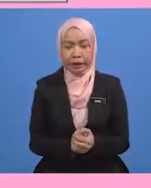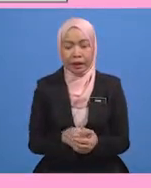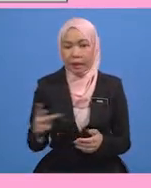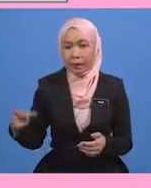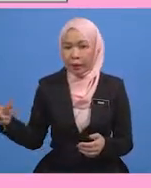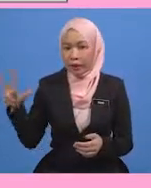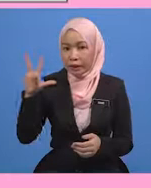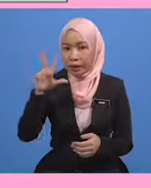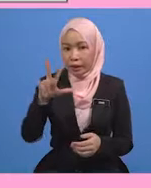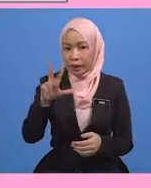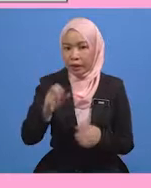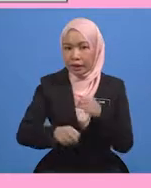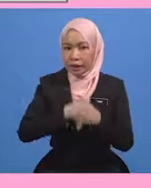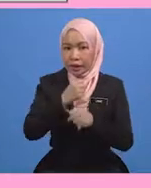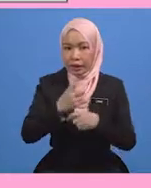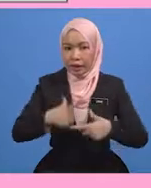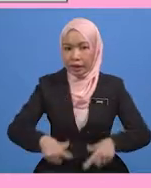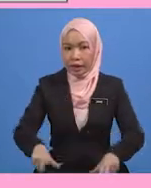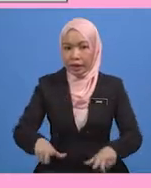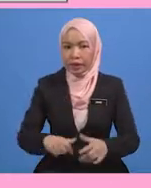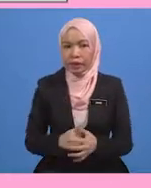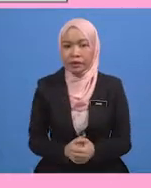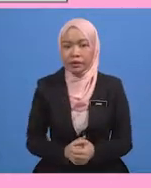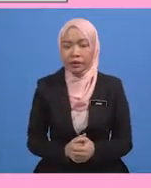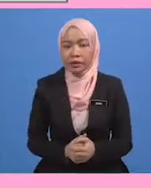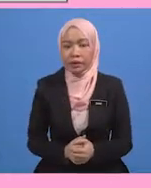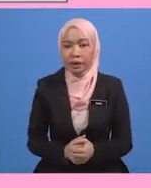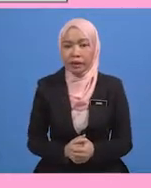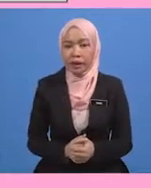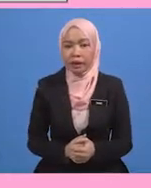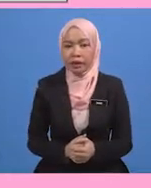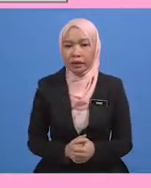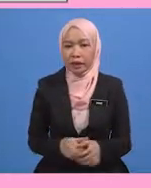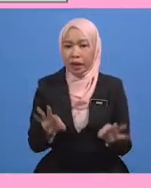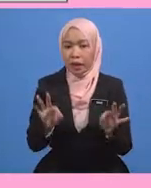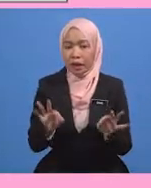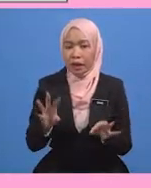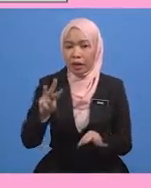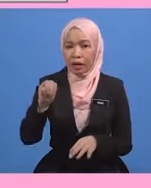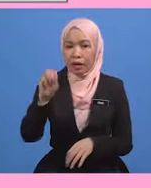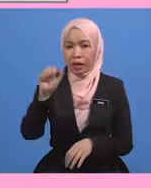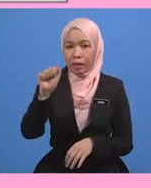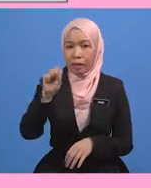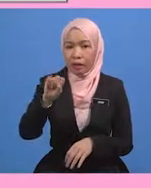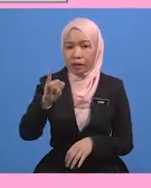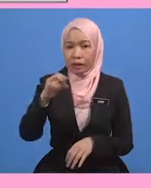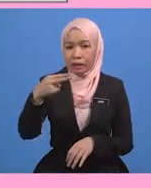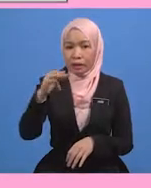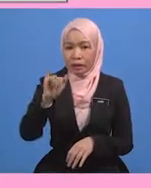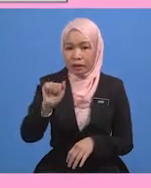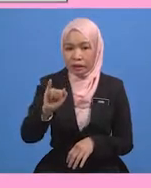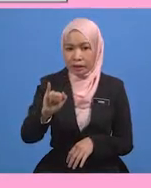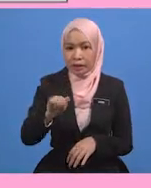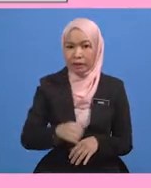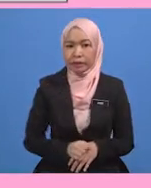ketiga, tahun lahir, sama ada hendak ditulis dalam Masihi ataupun tahun Hijrah. Perkara